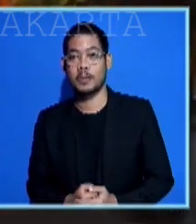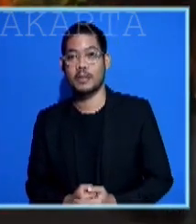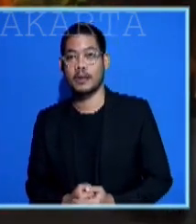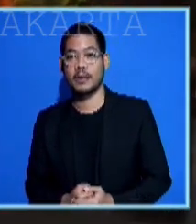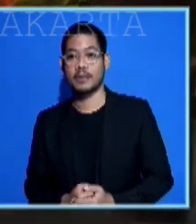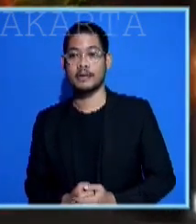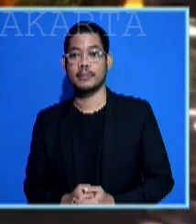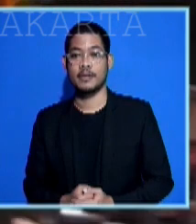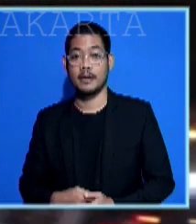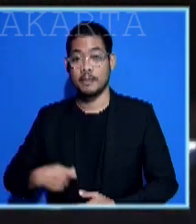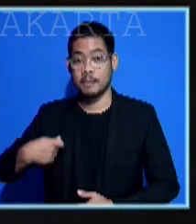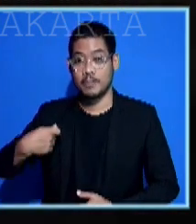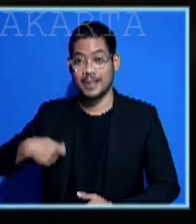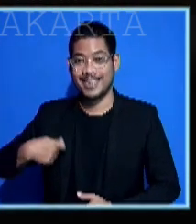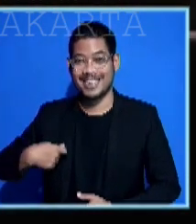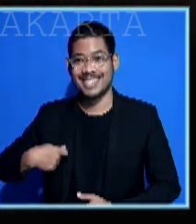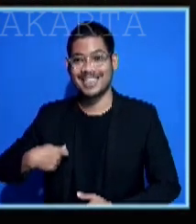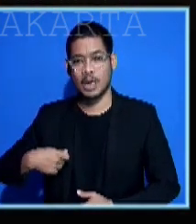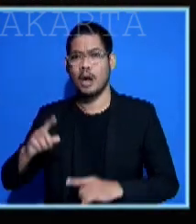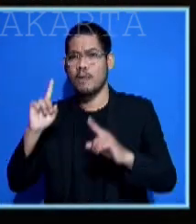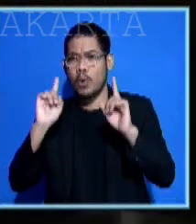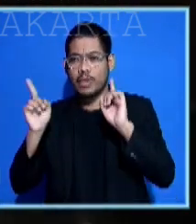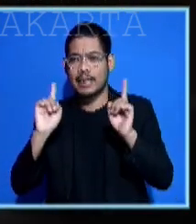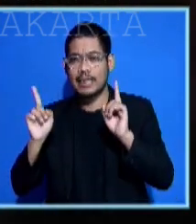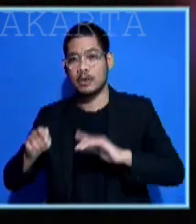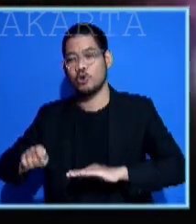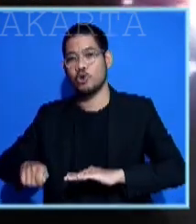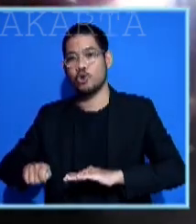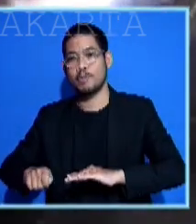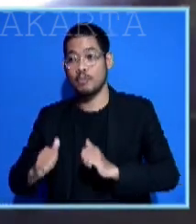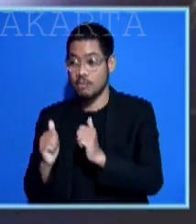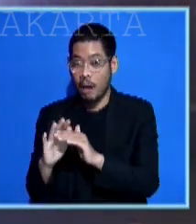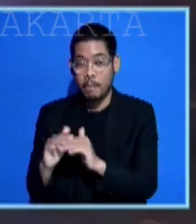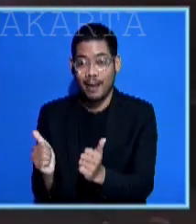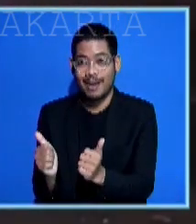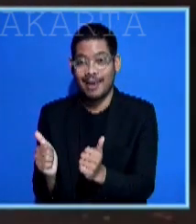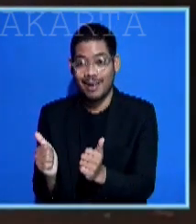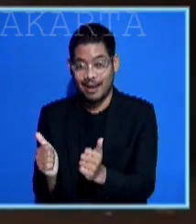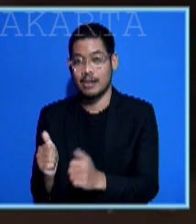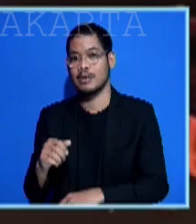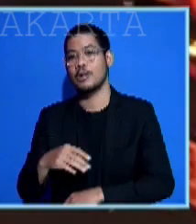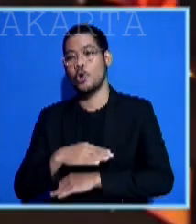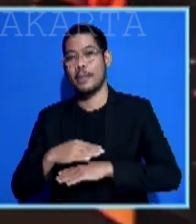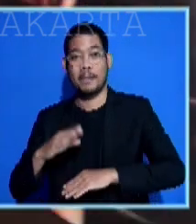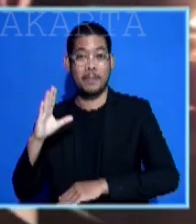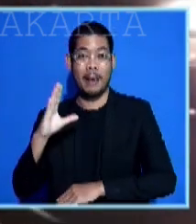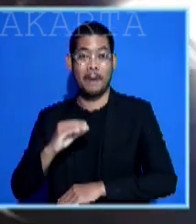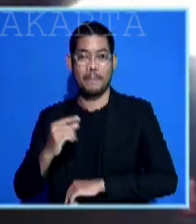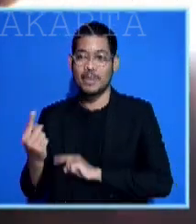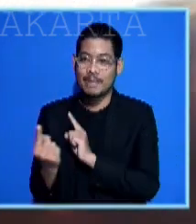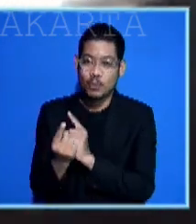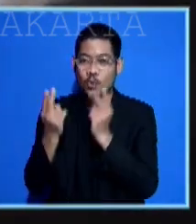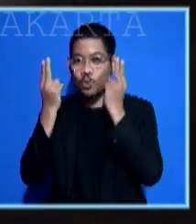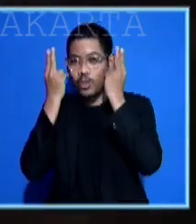Menteri Koordinator Politik Hukum dan Keamanan atau Menko Polhukam Hadi Cahyanto Jumat malam mengunjungi kediaman Raja Keraton Yogyakarta,